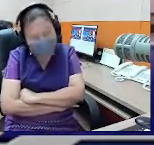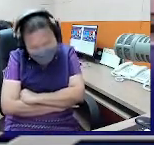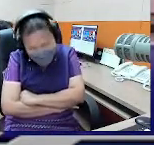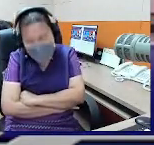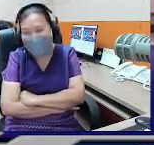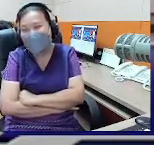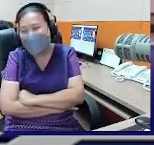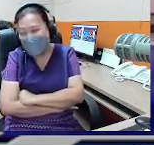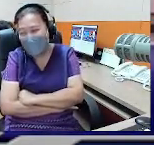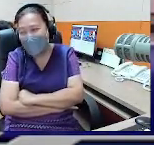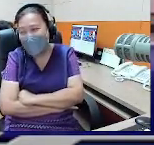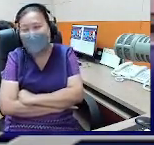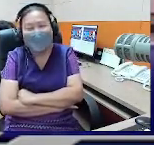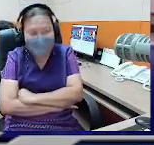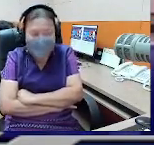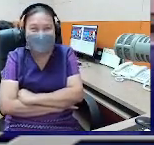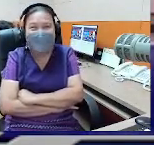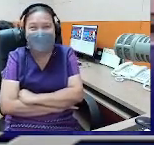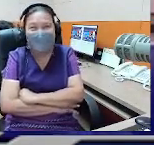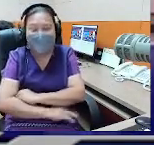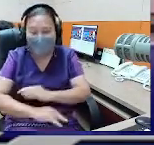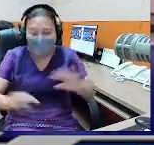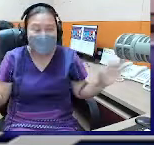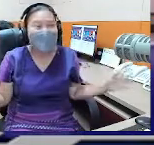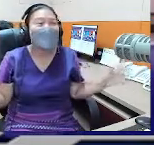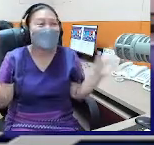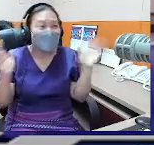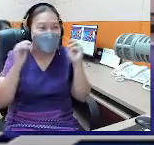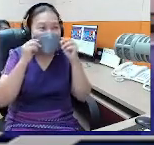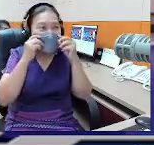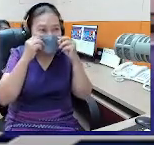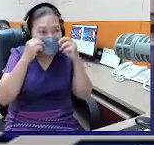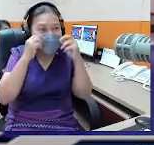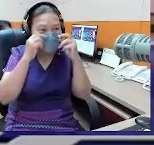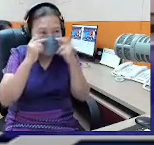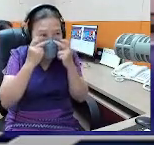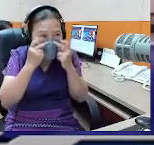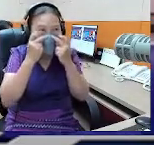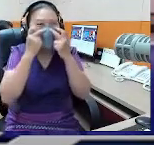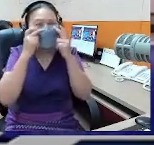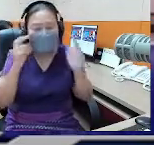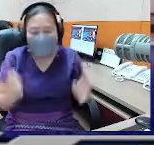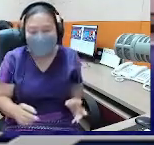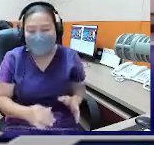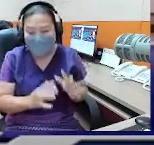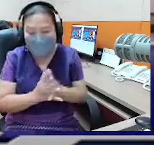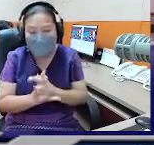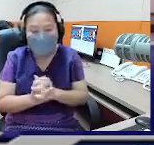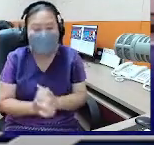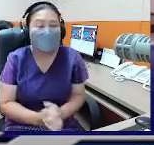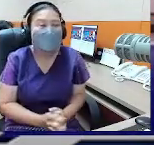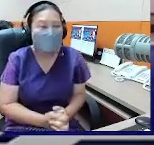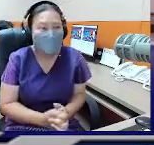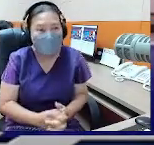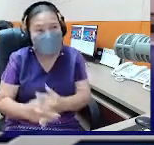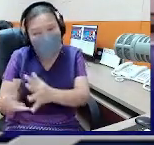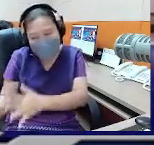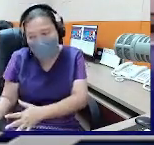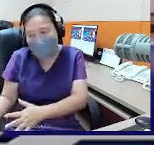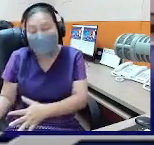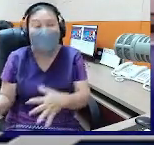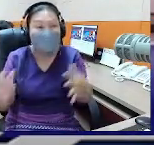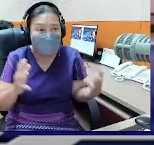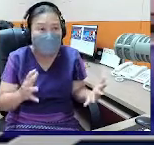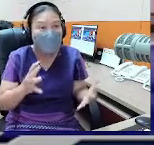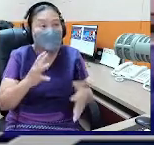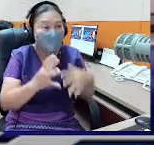เบรก ให้เรียบร้อยนะคะนี่ก็เป็นทั้งหมดทั้งมวลของมหาวิทยาลัยสวนดุสิตนะคะซึ่งเราสามารถที่จะไปใช้บริ